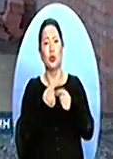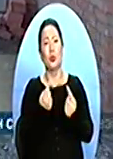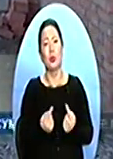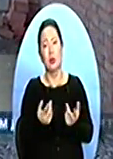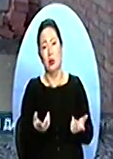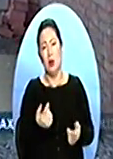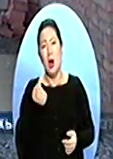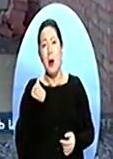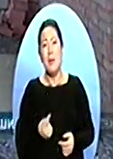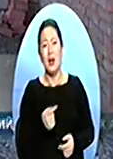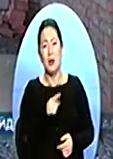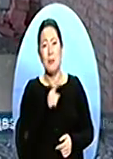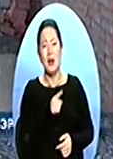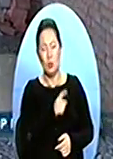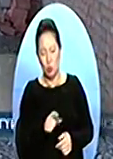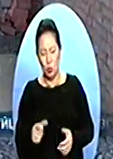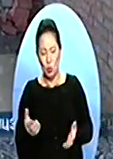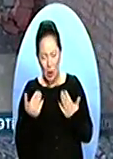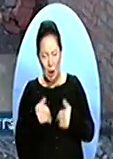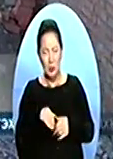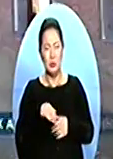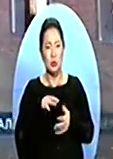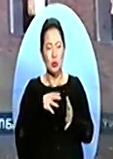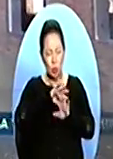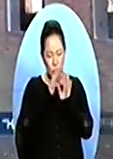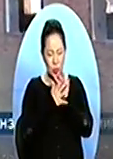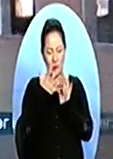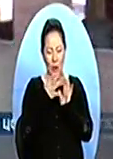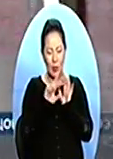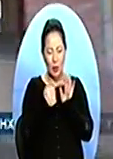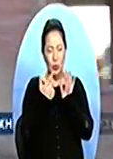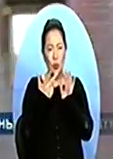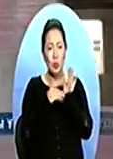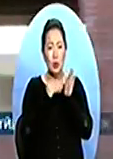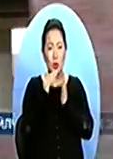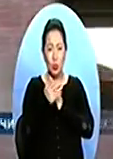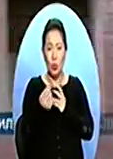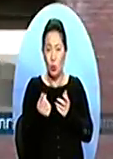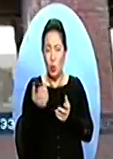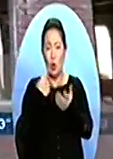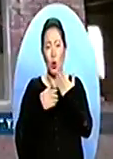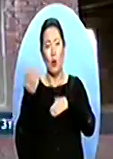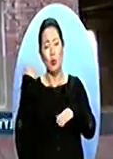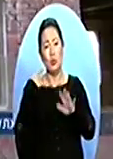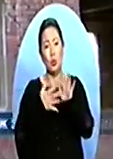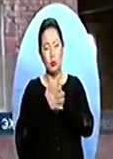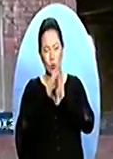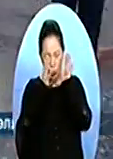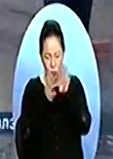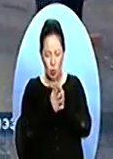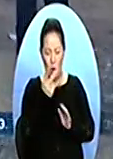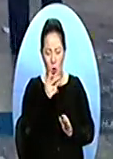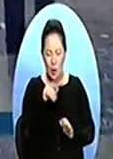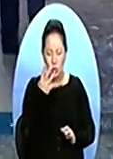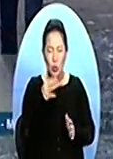орчим хүүхэд хүлээн авах хүчин чадалтай энэ сургуулийн төсөв төртгөн 5.3 тэрбум төгрөг. Үүнээс өмнөх жилүүдэд улсын төсвөөс